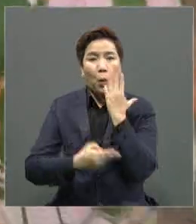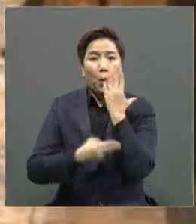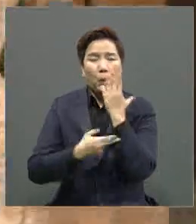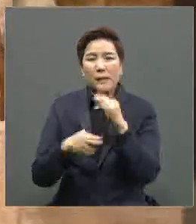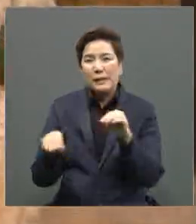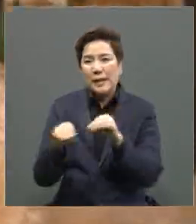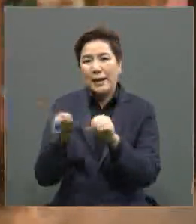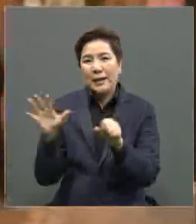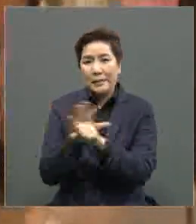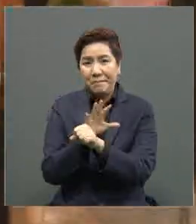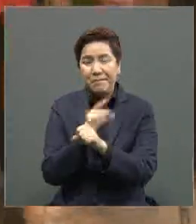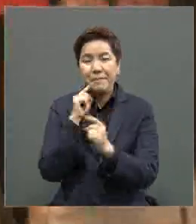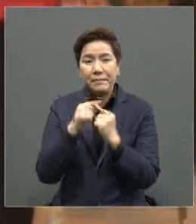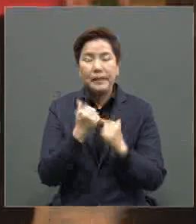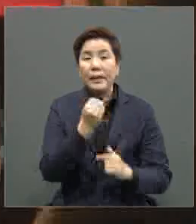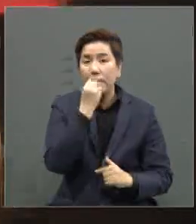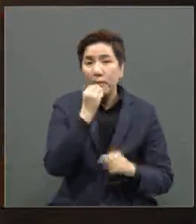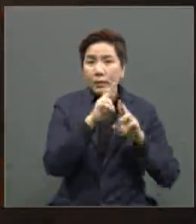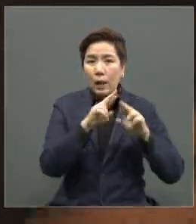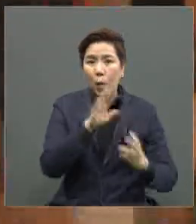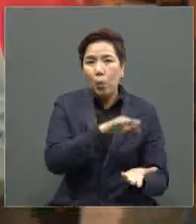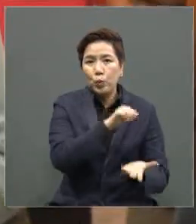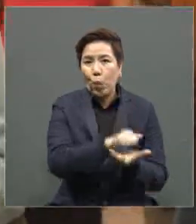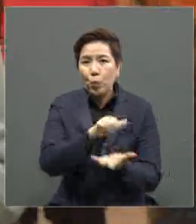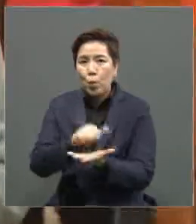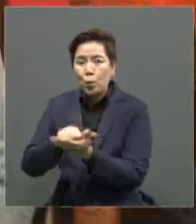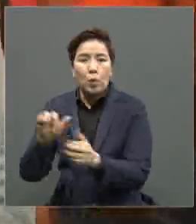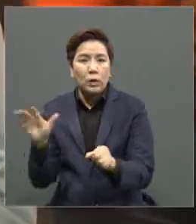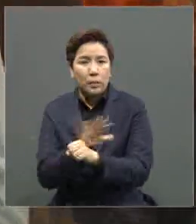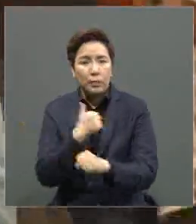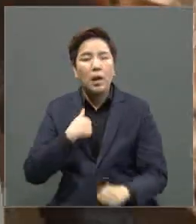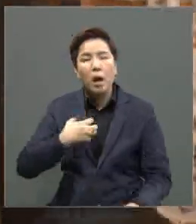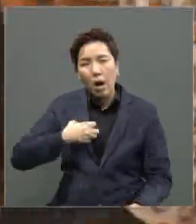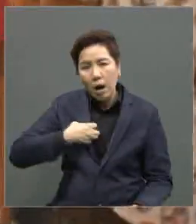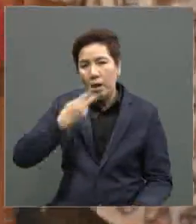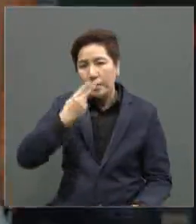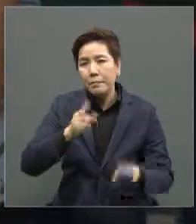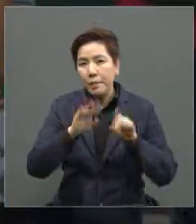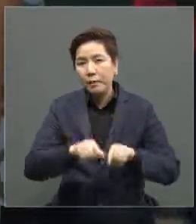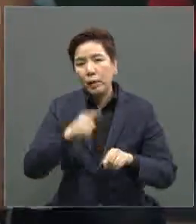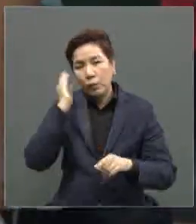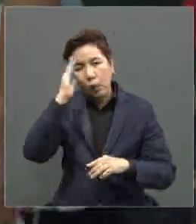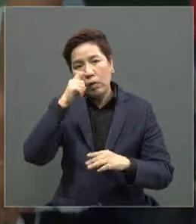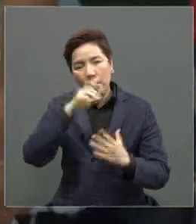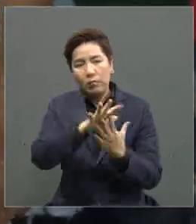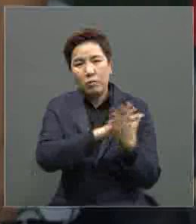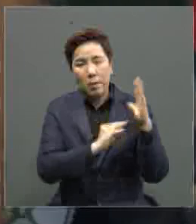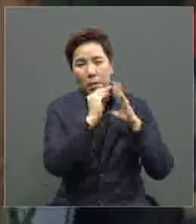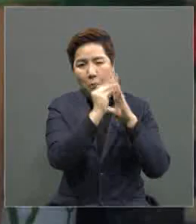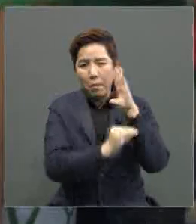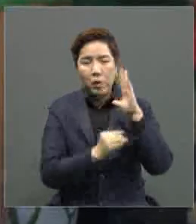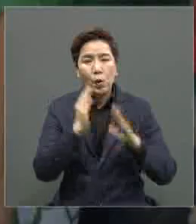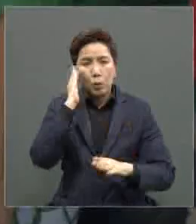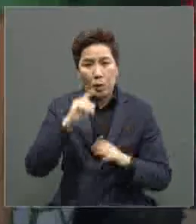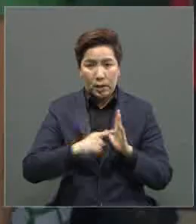เกือบเต็มหมดแล้วส่วนร้านอาหารก็มีการจับจองจนเต็มเช่นกันและอยากเห็นภาพแบบนี้เกิดขึ้นทั่วประเทศไทยและคิดว่าหลังจาก